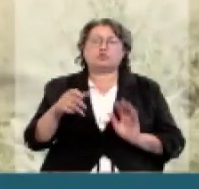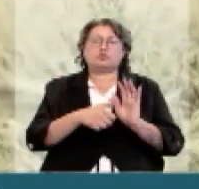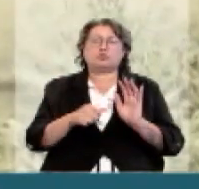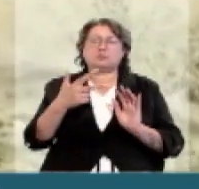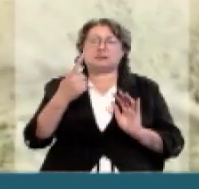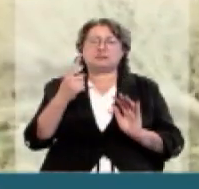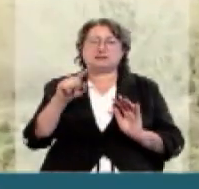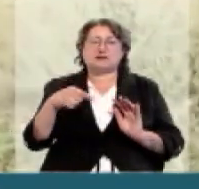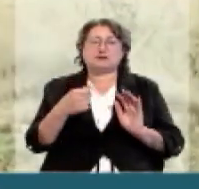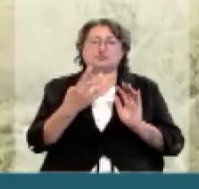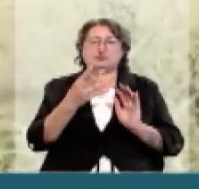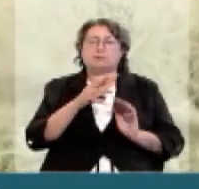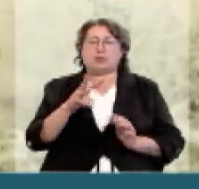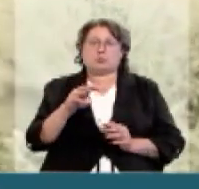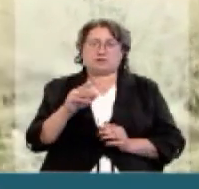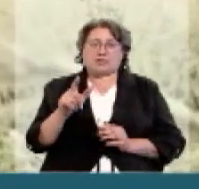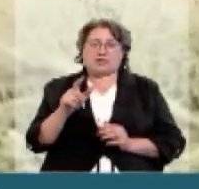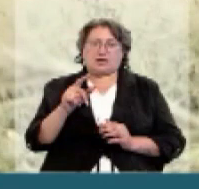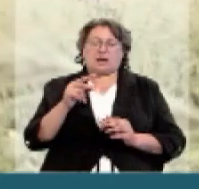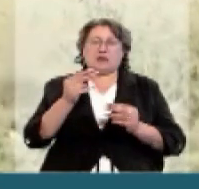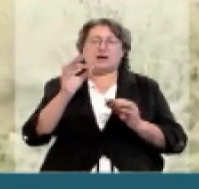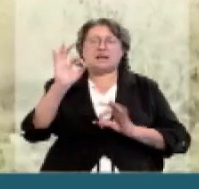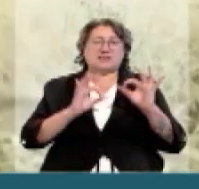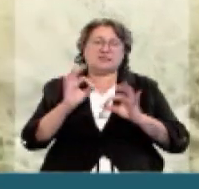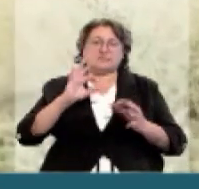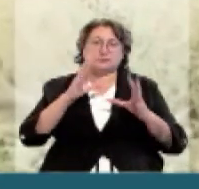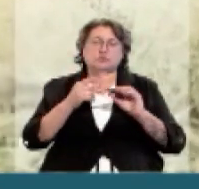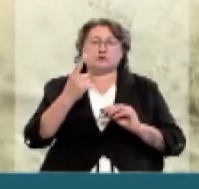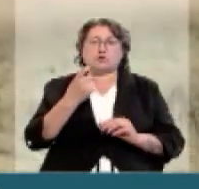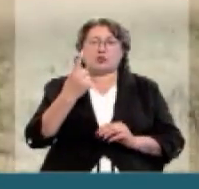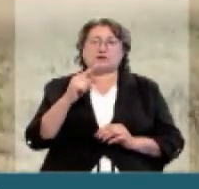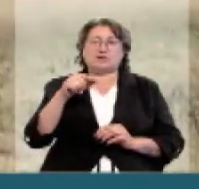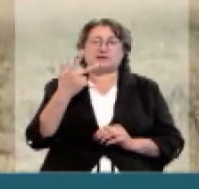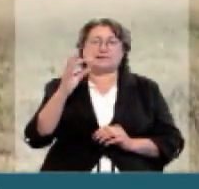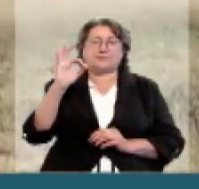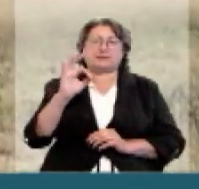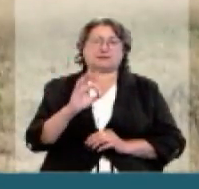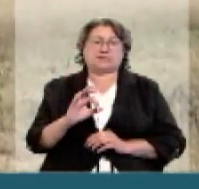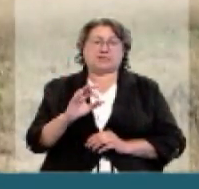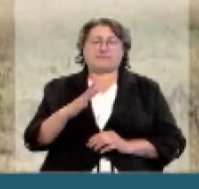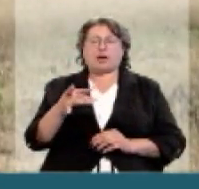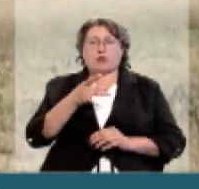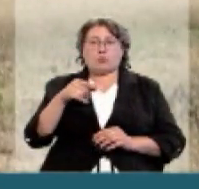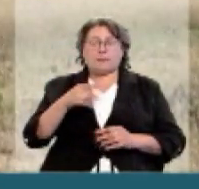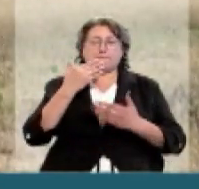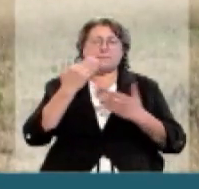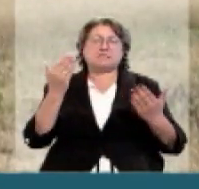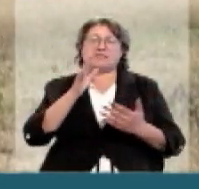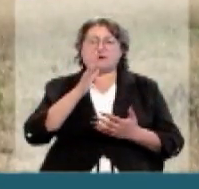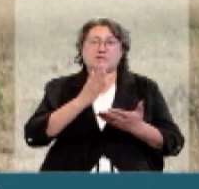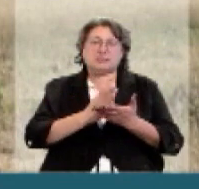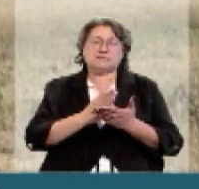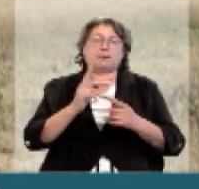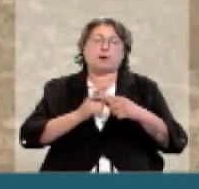миллион теңгені құрады. Нақты көлем индексі 101,3%. Ауданды соңғы уақытта ішкі сауда саласында тұрақты 10